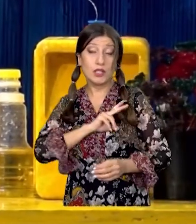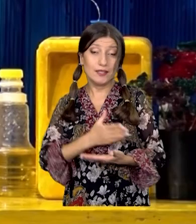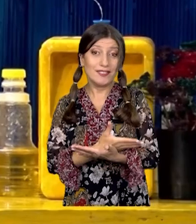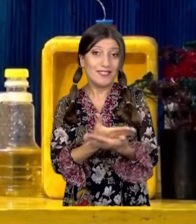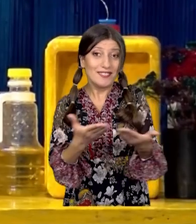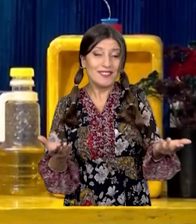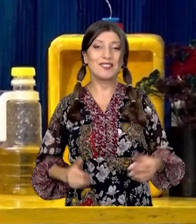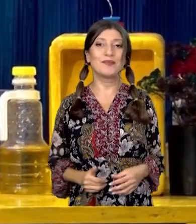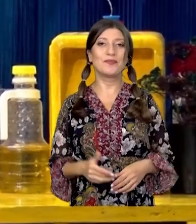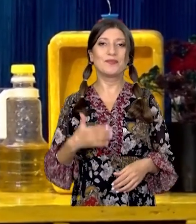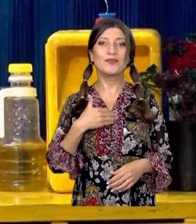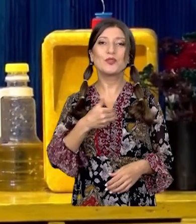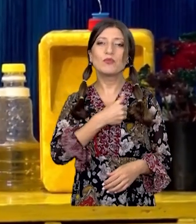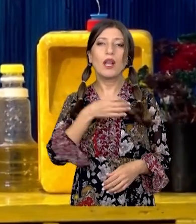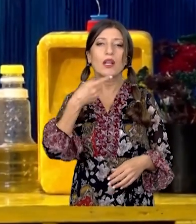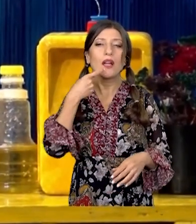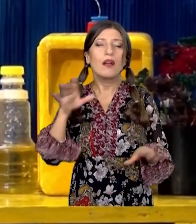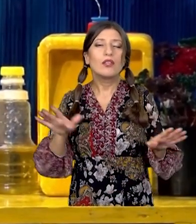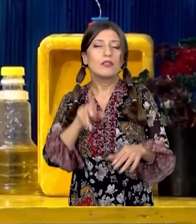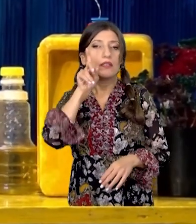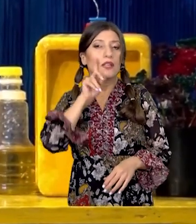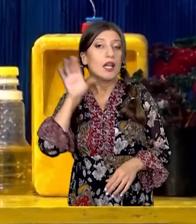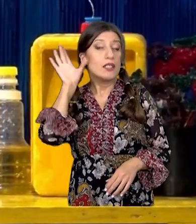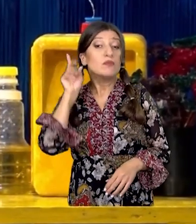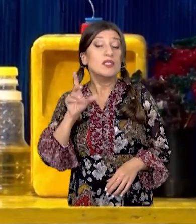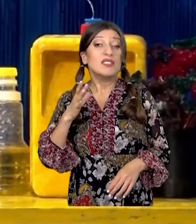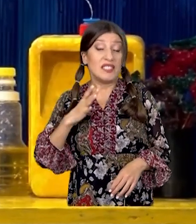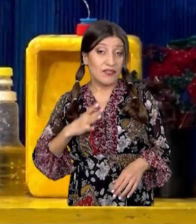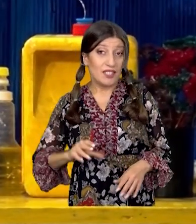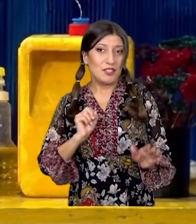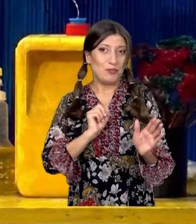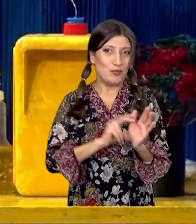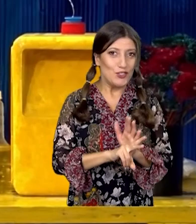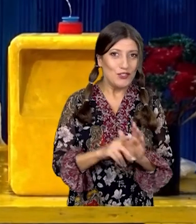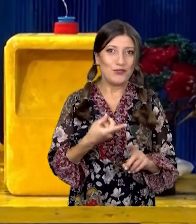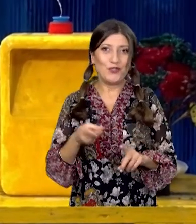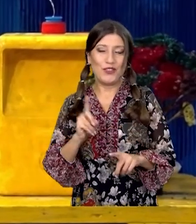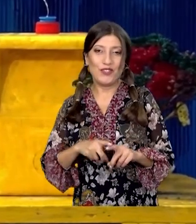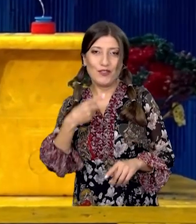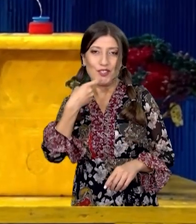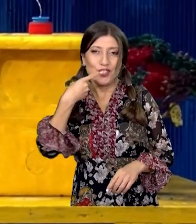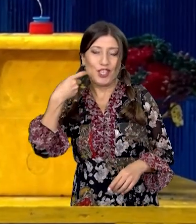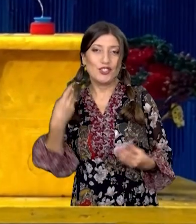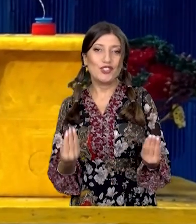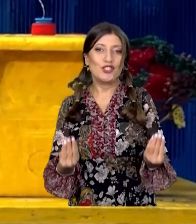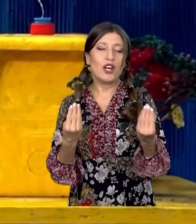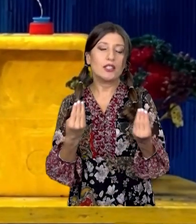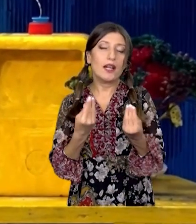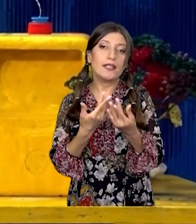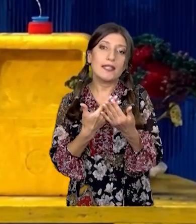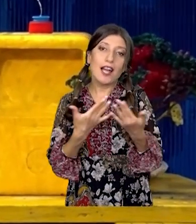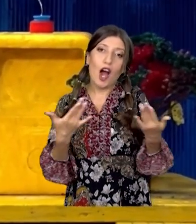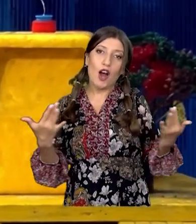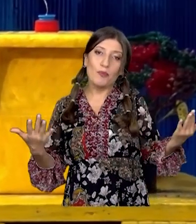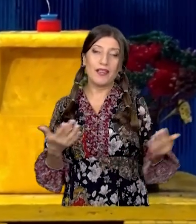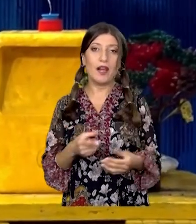մեծիկներ որքան էլ ուզում ենք երաժշտություն լսել այնուհանդերձ ստիպած ենք փախչել որովհետեւ երաժշտական ճաշակները տարբեր են